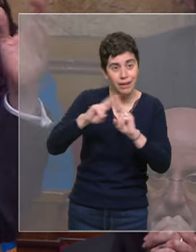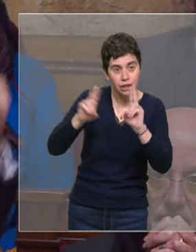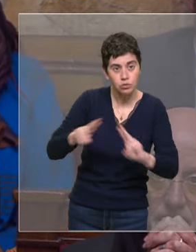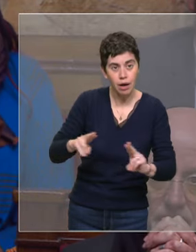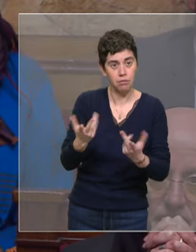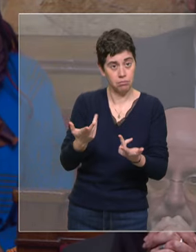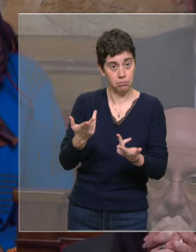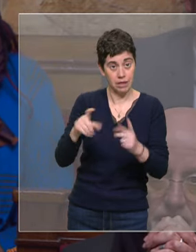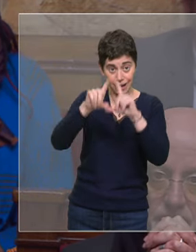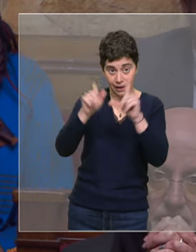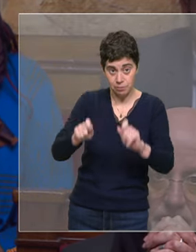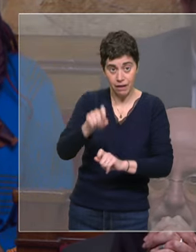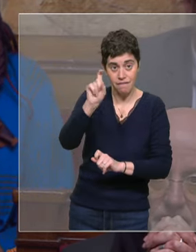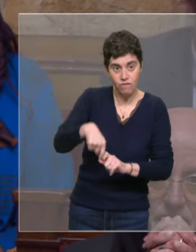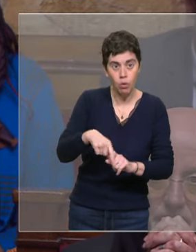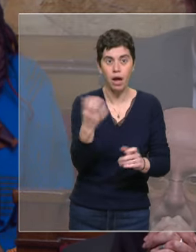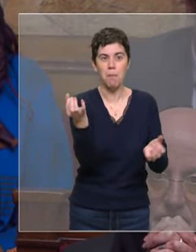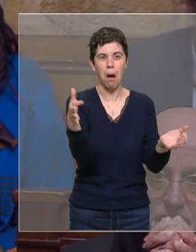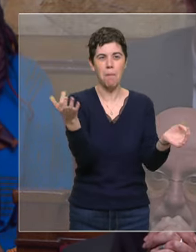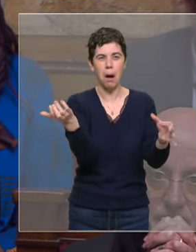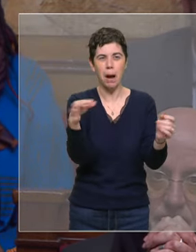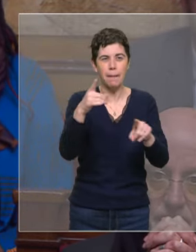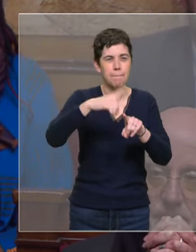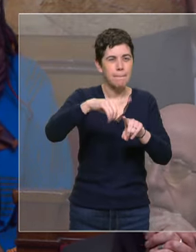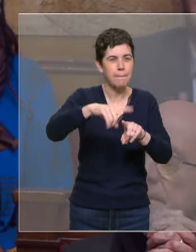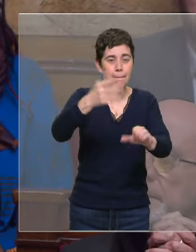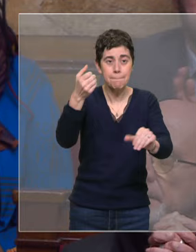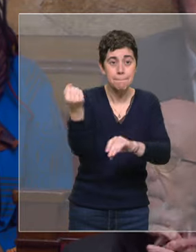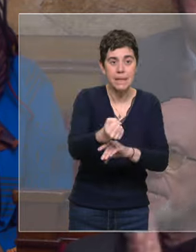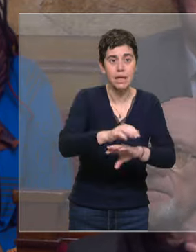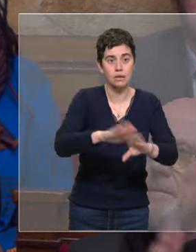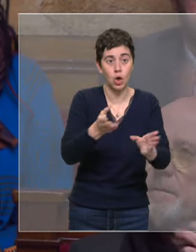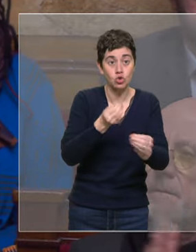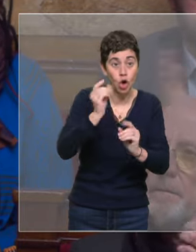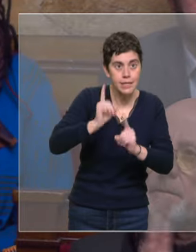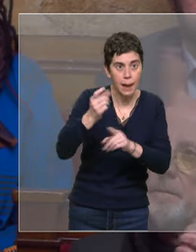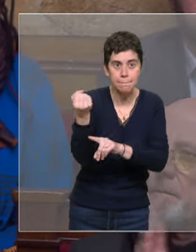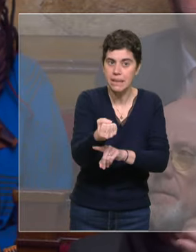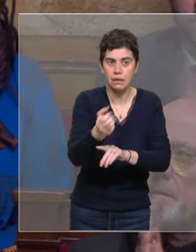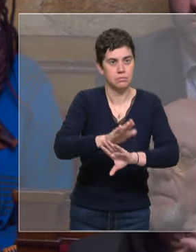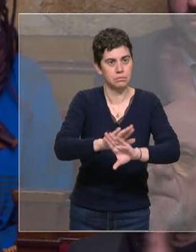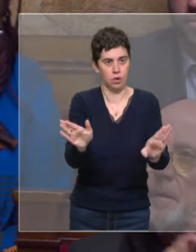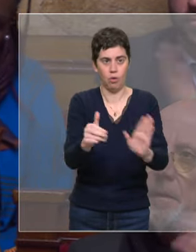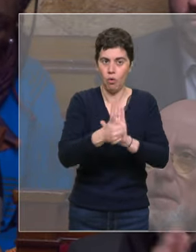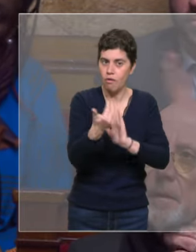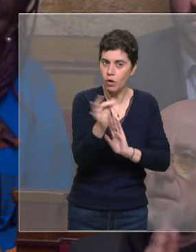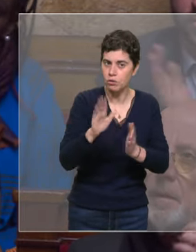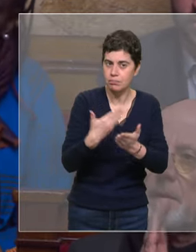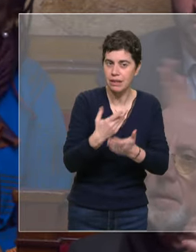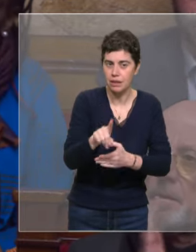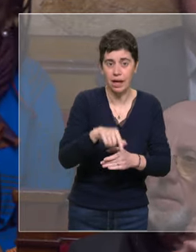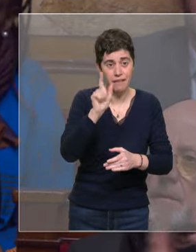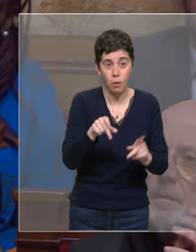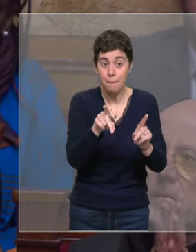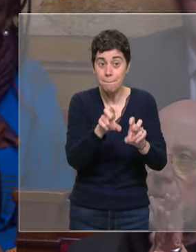au lieu de jeter de l'huile sur le feu et d'attiser la guerre. Nous devons, au contraire, œuvrer à la paix